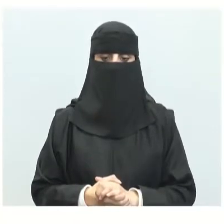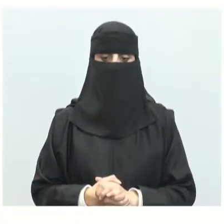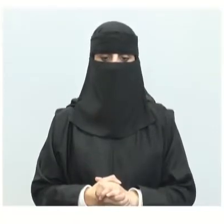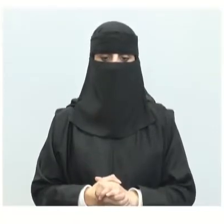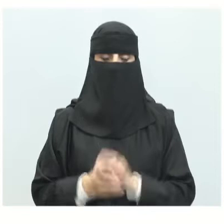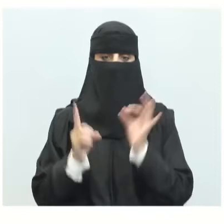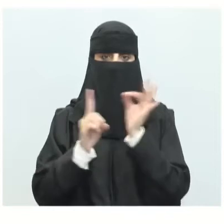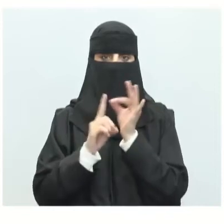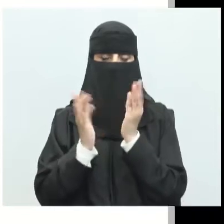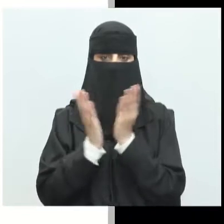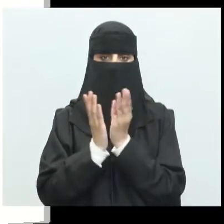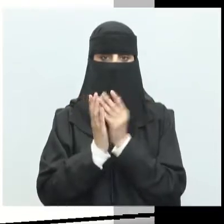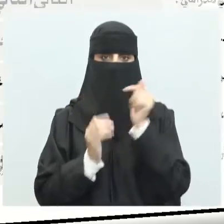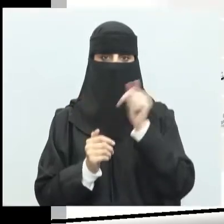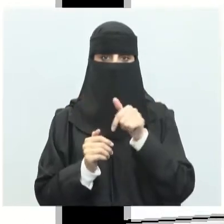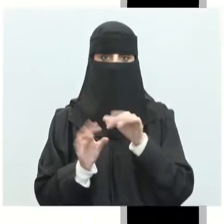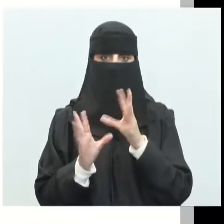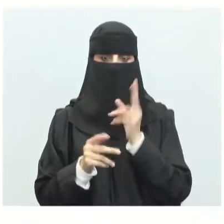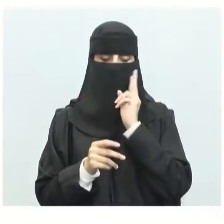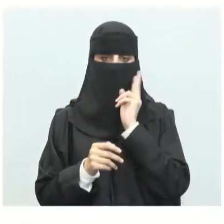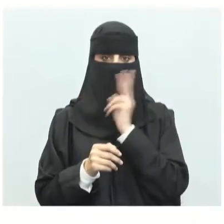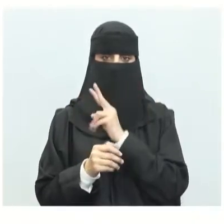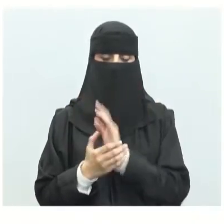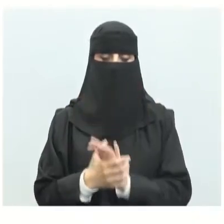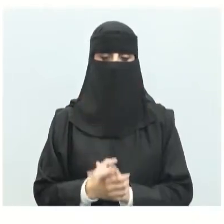يهدف درسنا لهذا اليوم الى